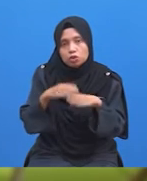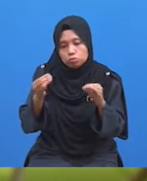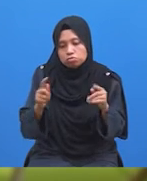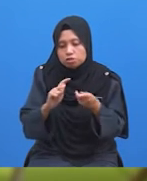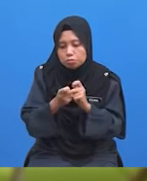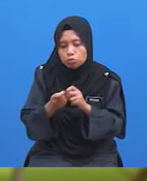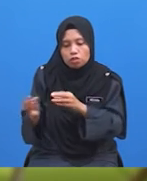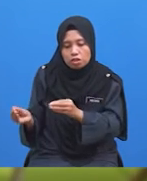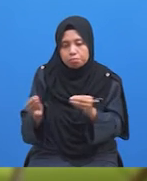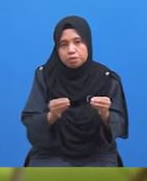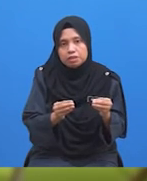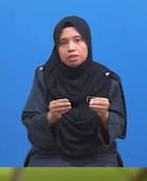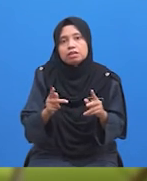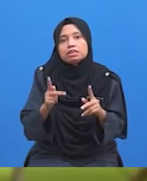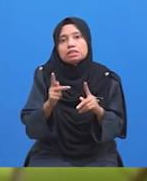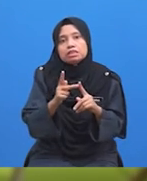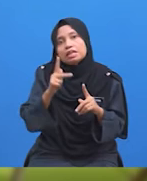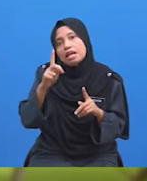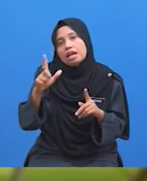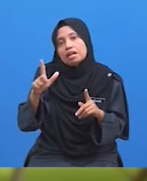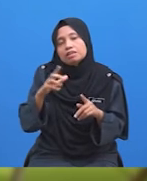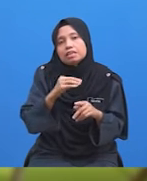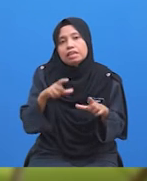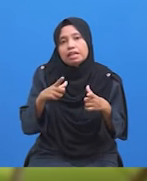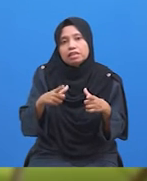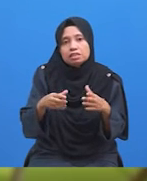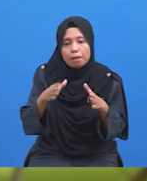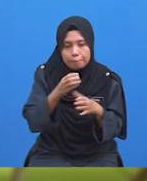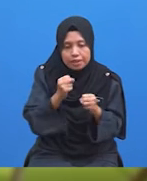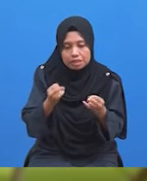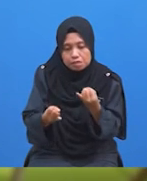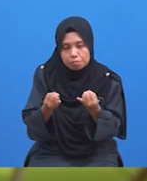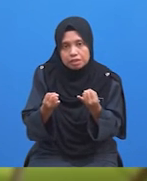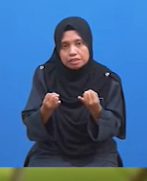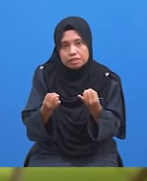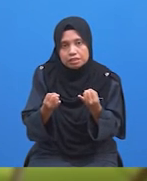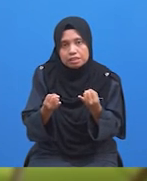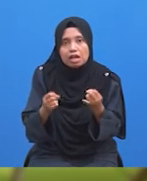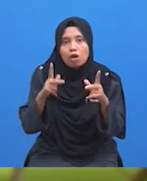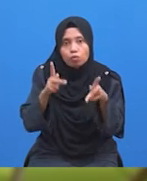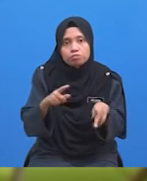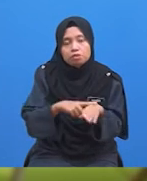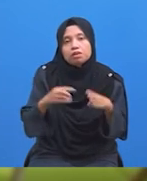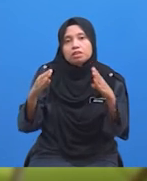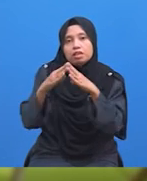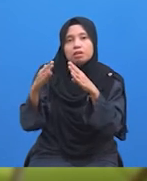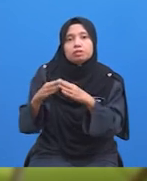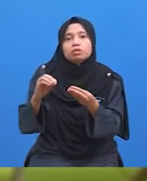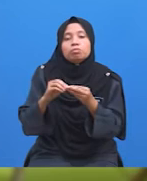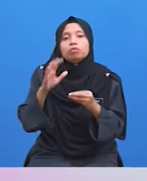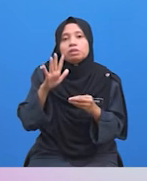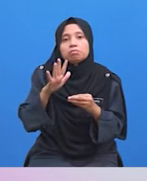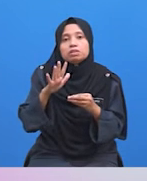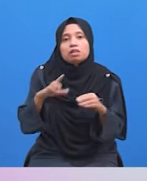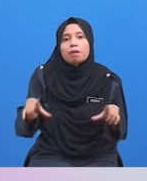seperti kolum puda nipu dapat mengimbangi kau di Bandar tersebut kelima